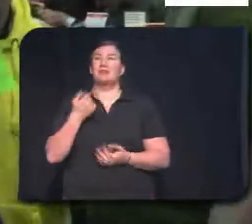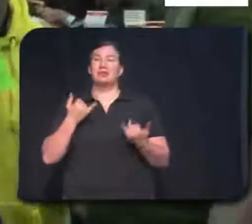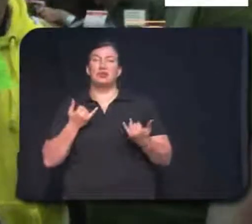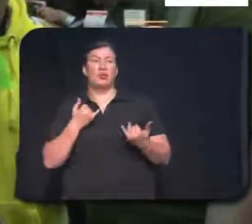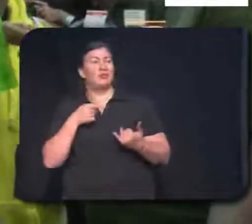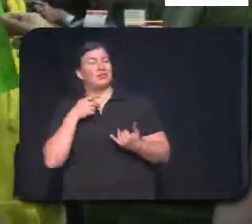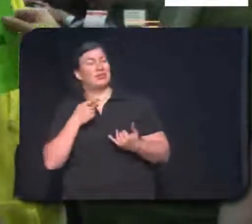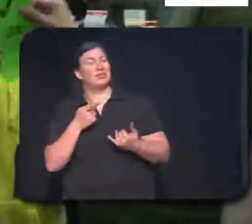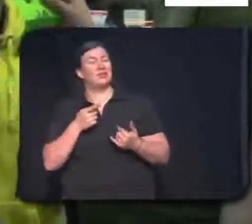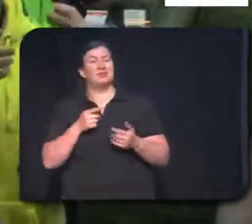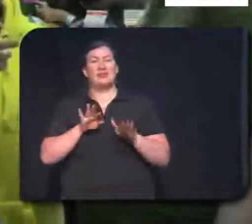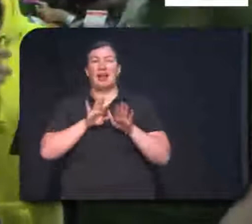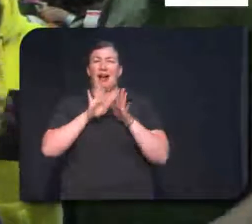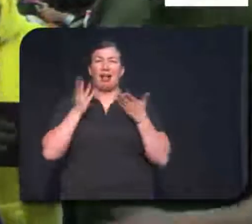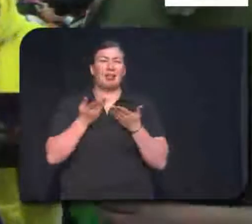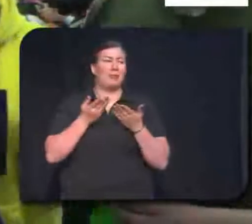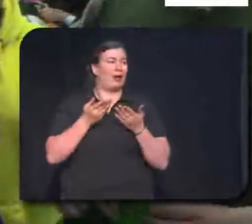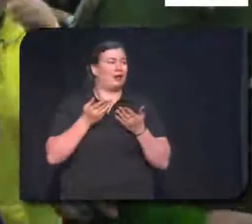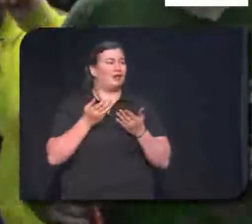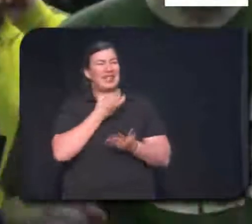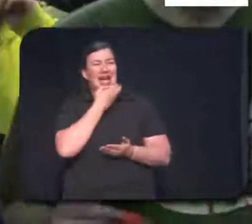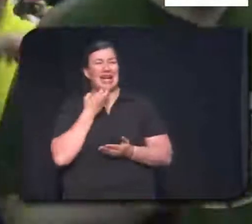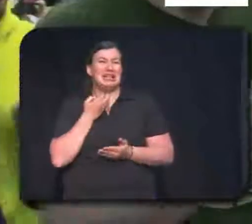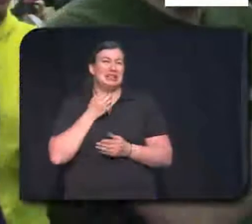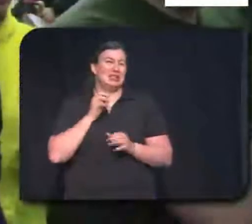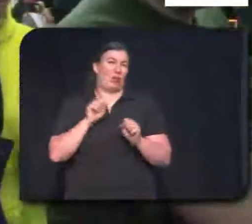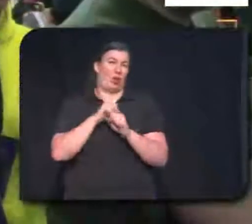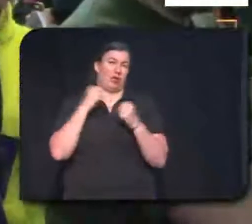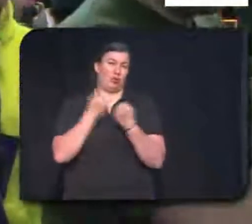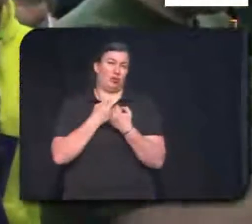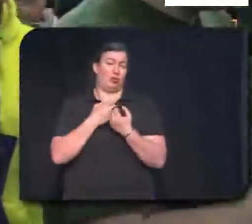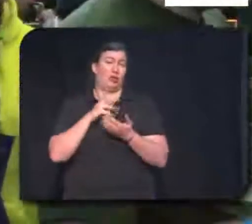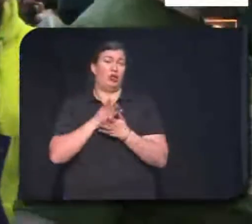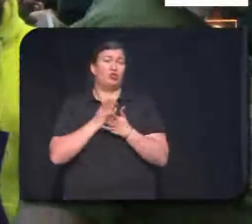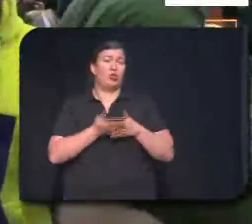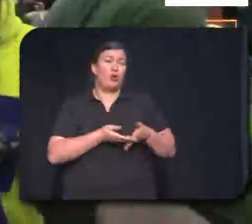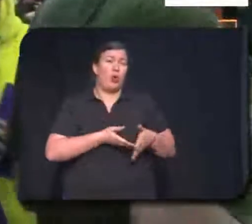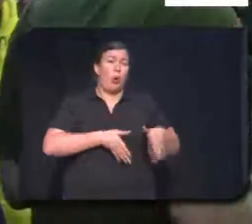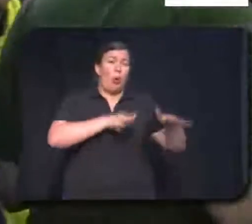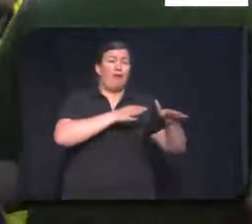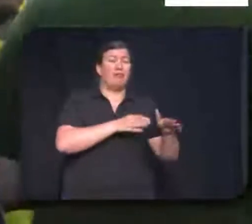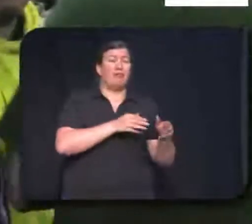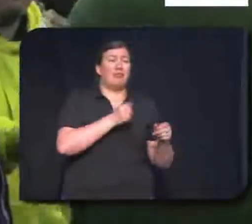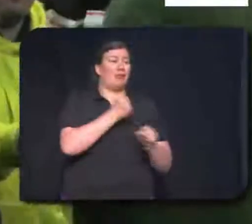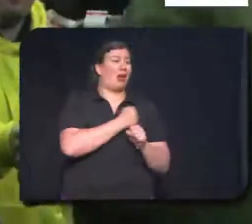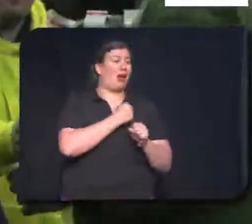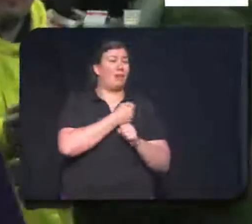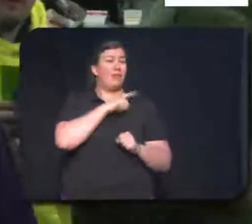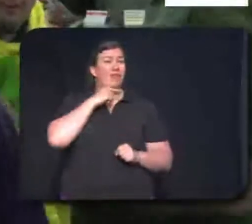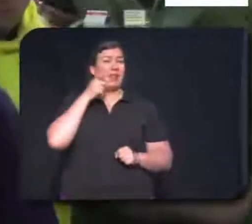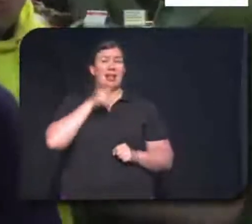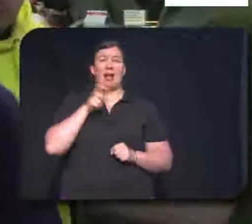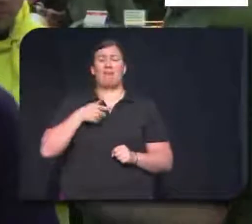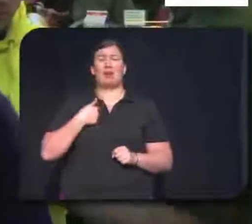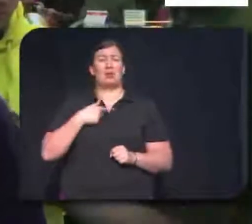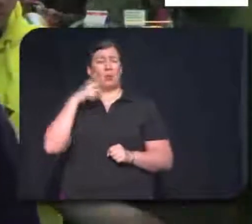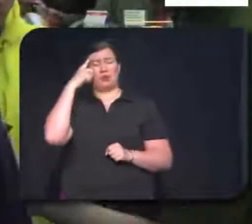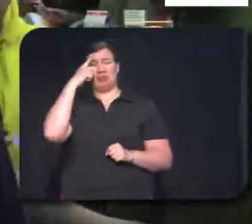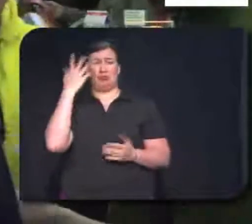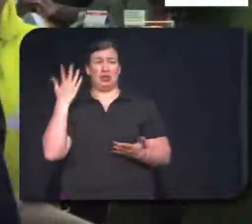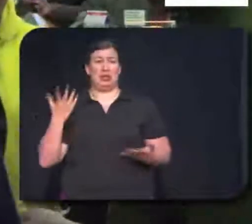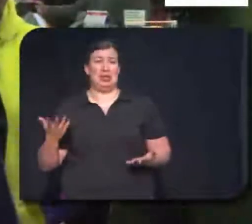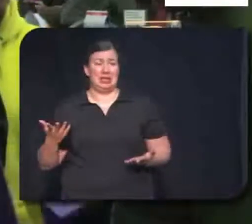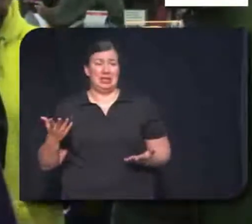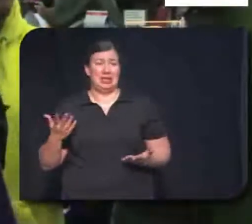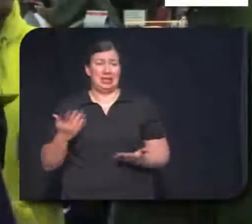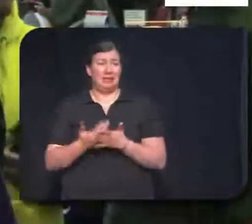und ich finde schon die dieser geone GO-Antrag der war auf dem Radar vieler Menschen so nicht drauf und darum sollte man